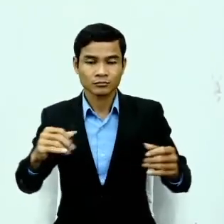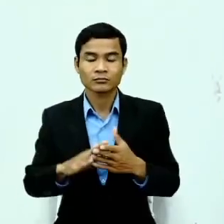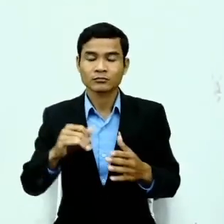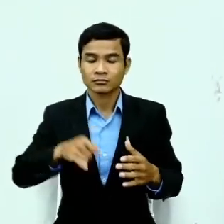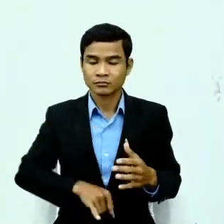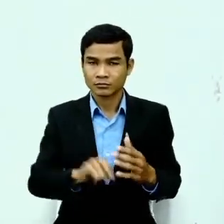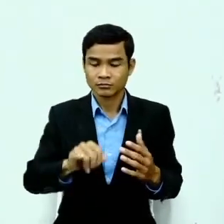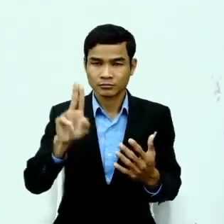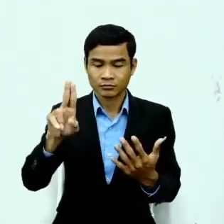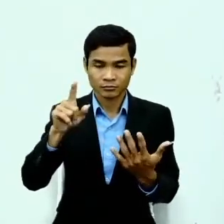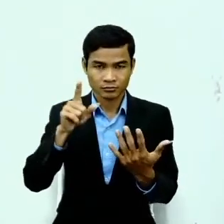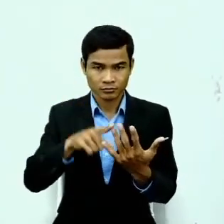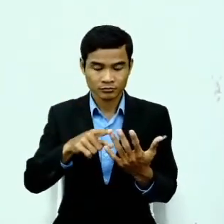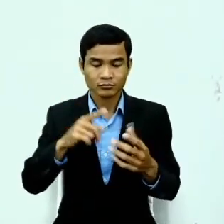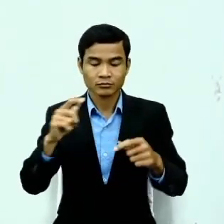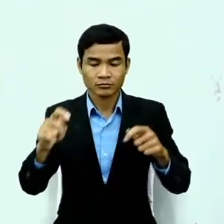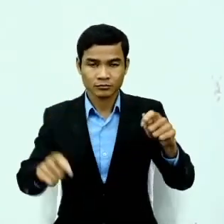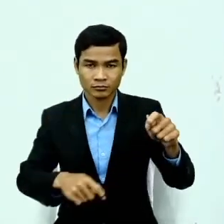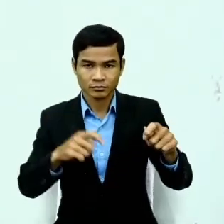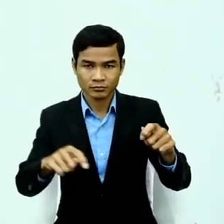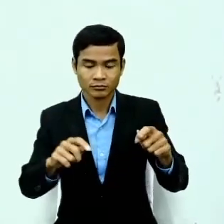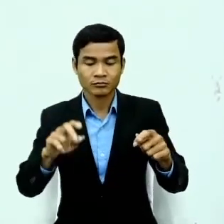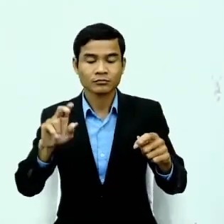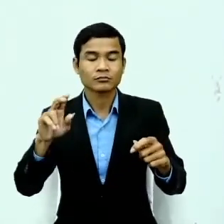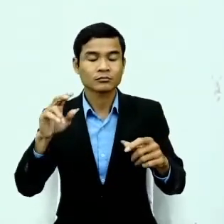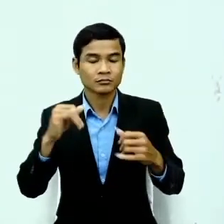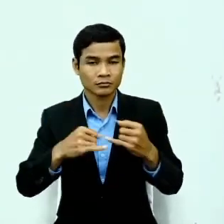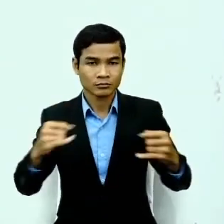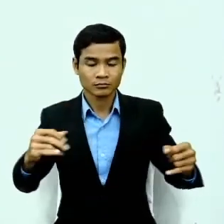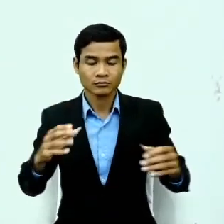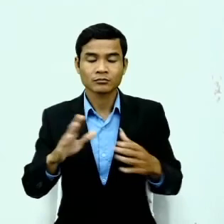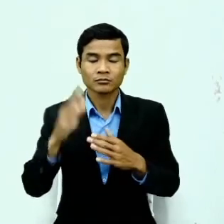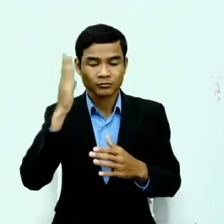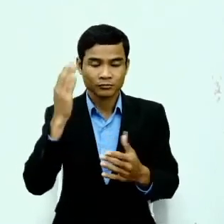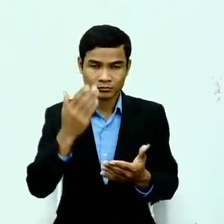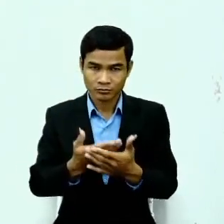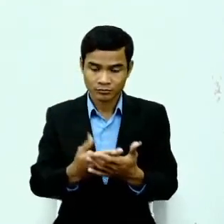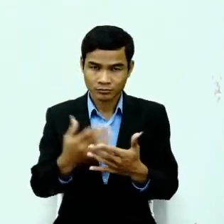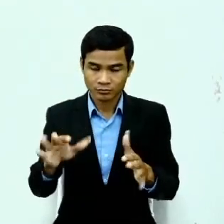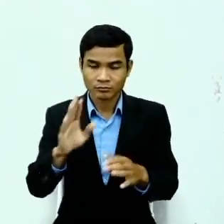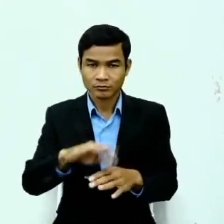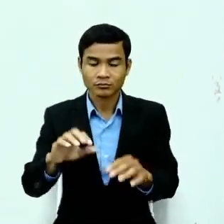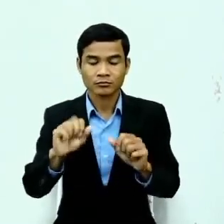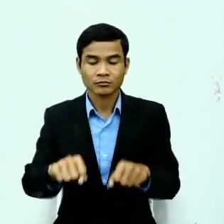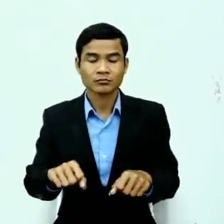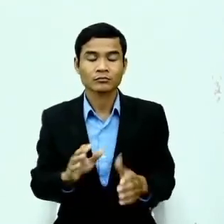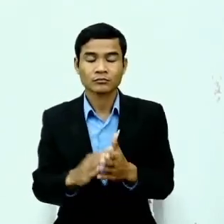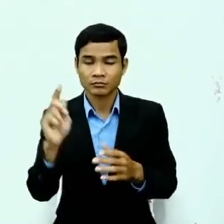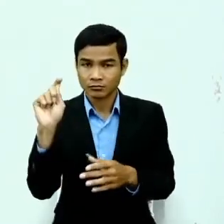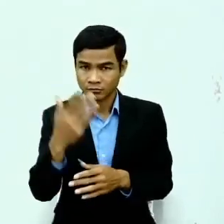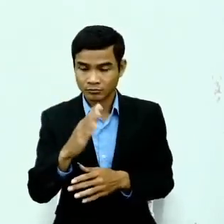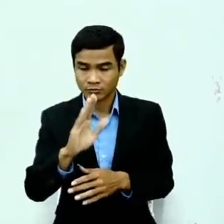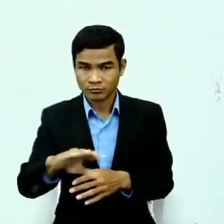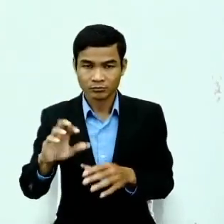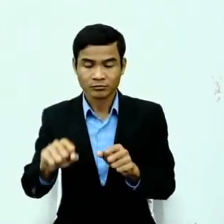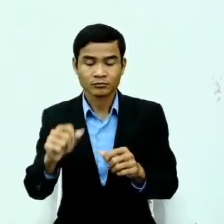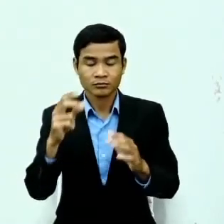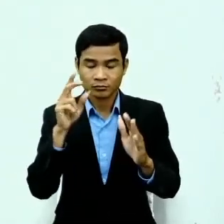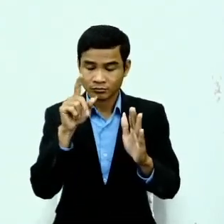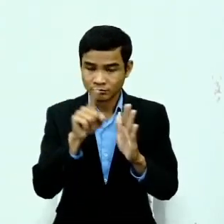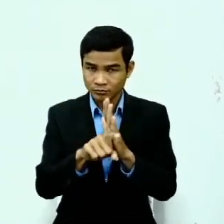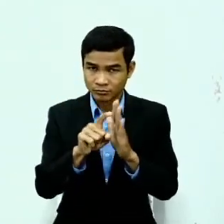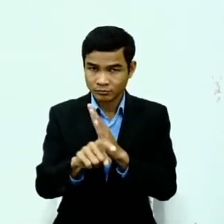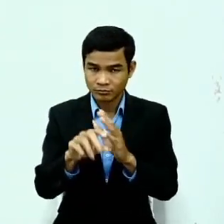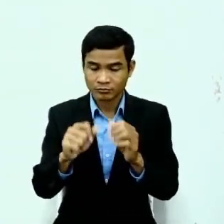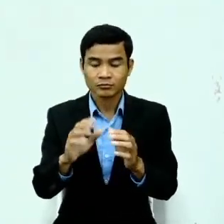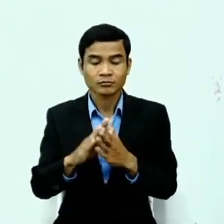ẩm bỏ giờ con scotch mua quạt đấy cứ chạy ai chà tam rồi dạ rụp hiệp hay năng chầm lòng trường